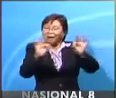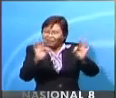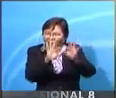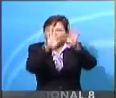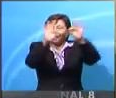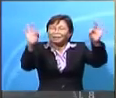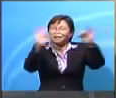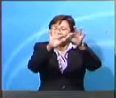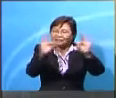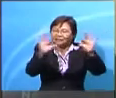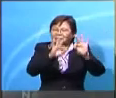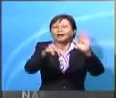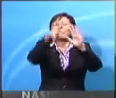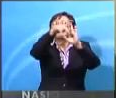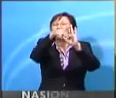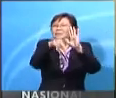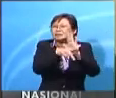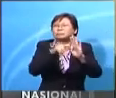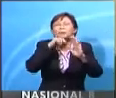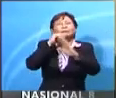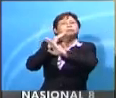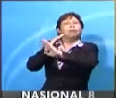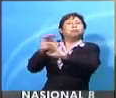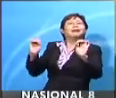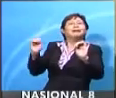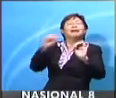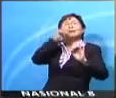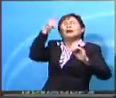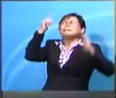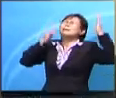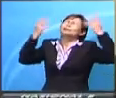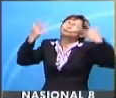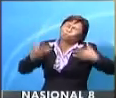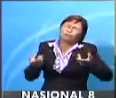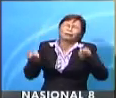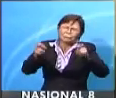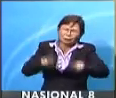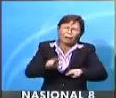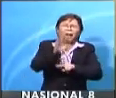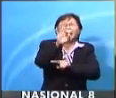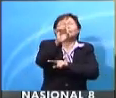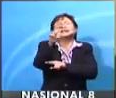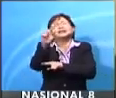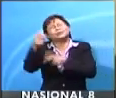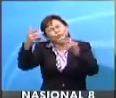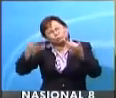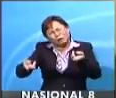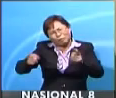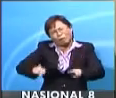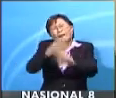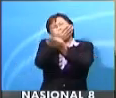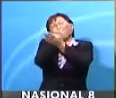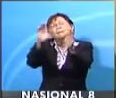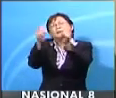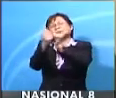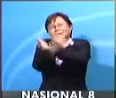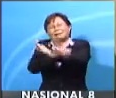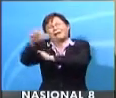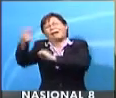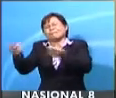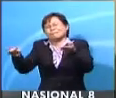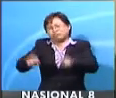segi dasar dan prinsip tidak ada halangan kerana Malaysia pun telah menandatangani FTA, perdagangan bebas dengan negara-negara